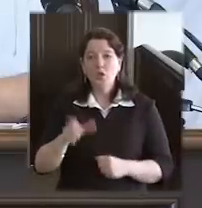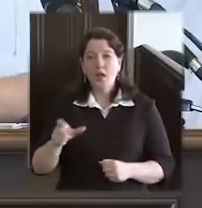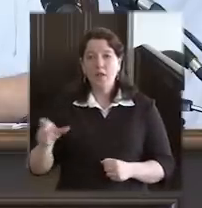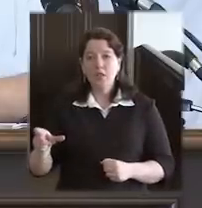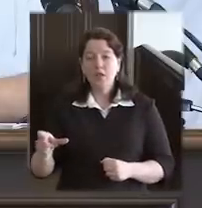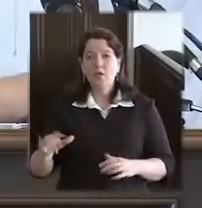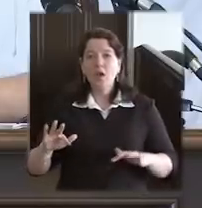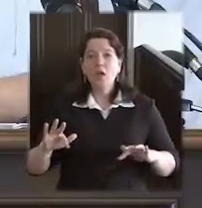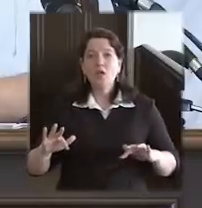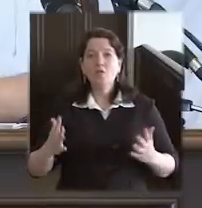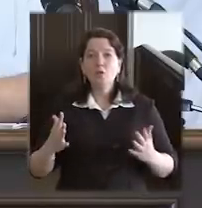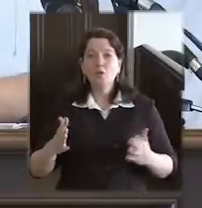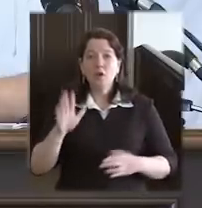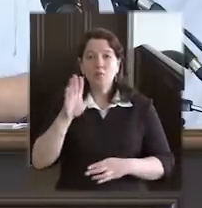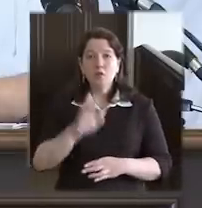здесь,